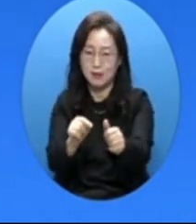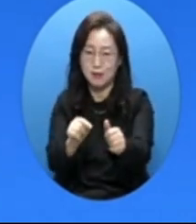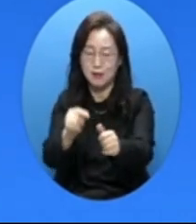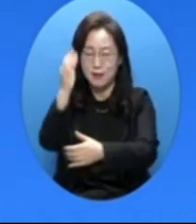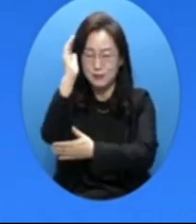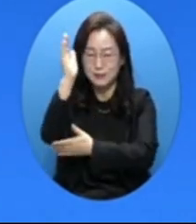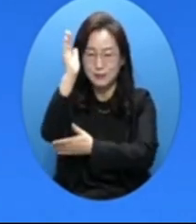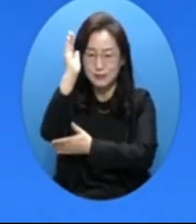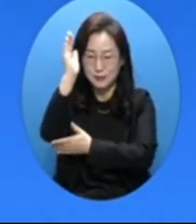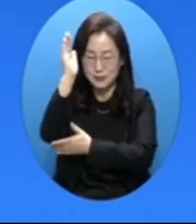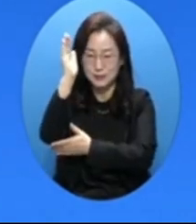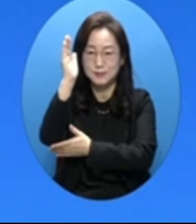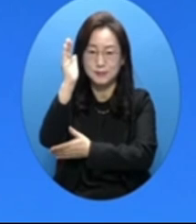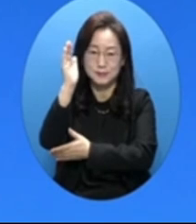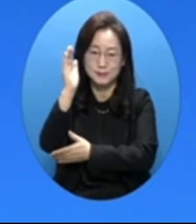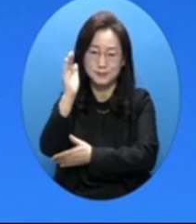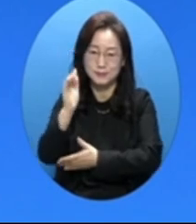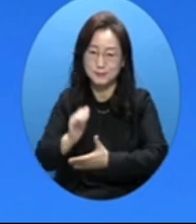메시지를 선포했습니다